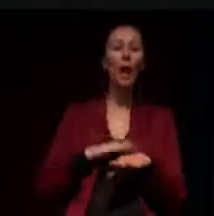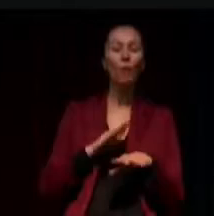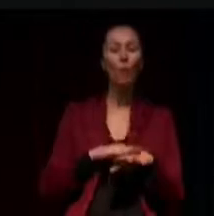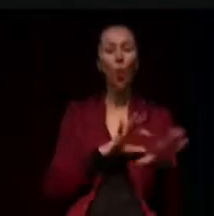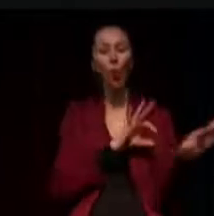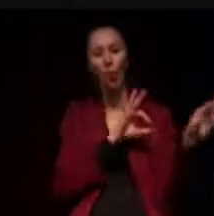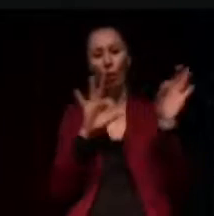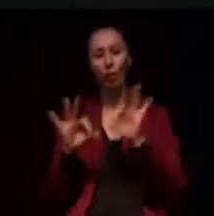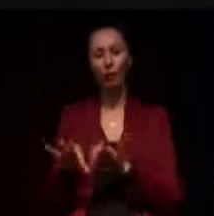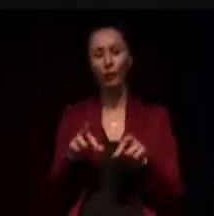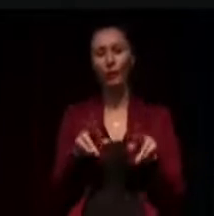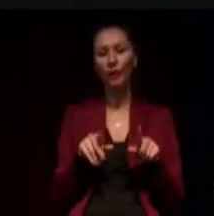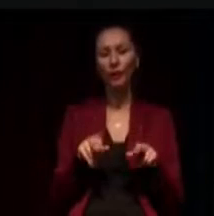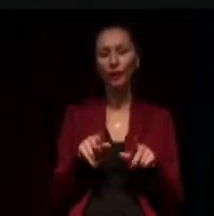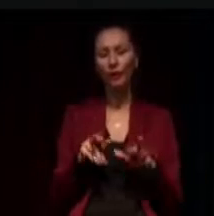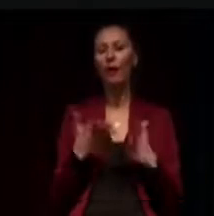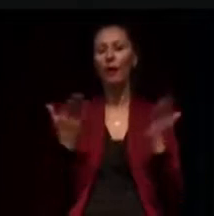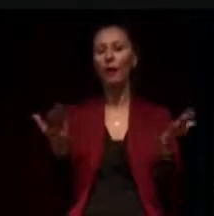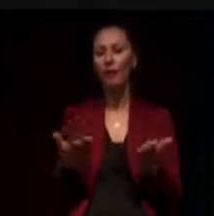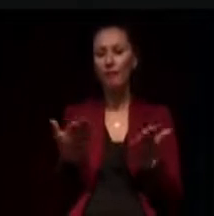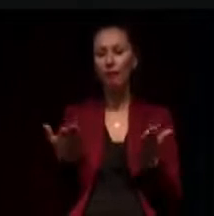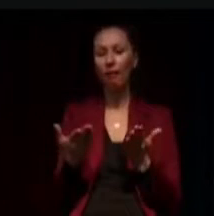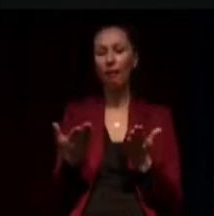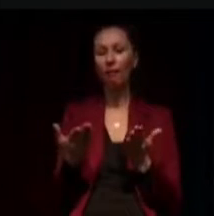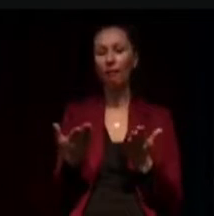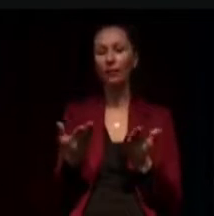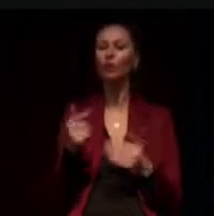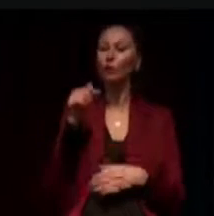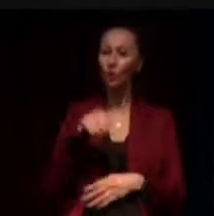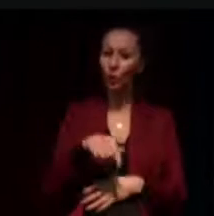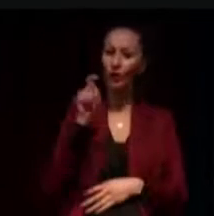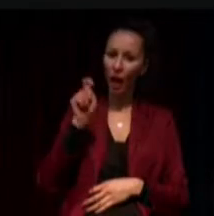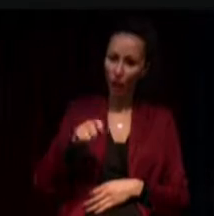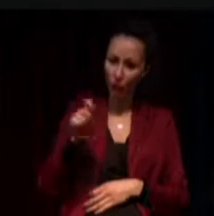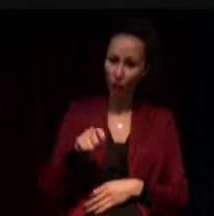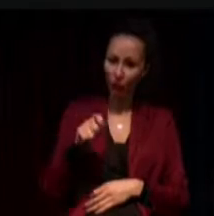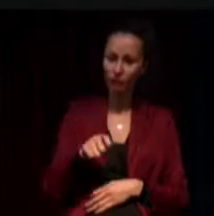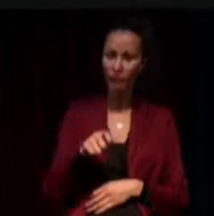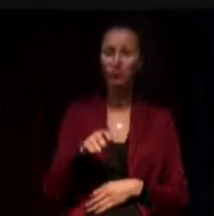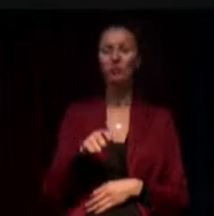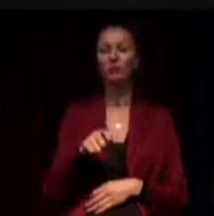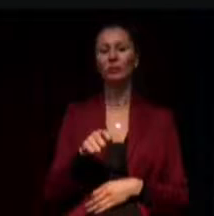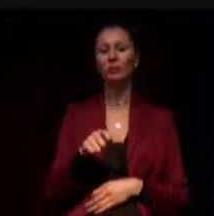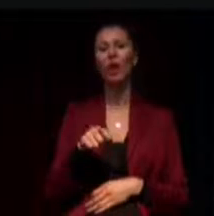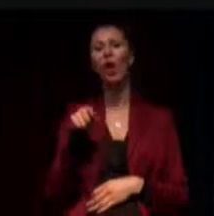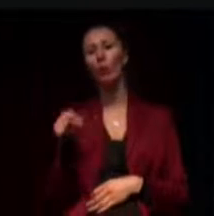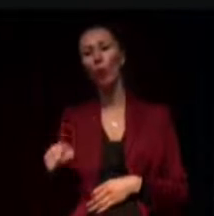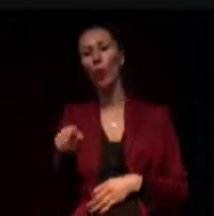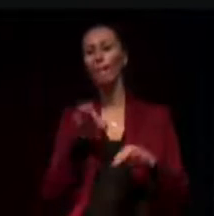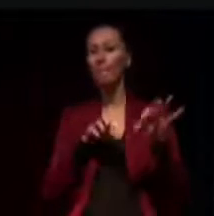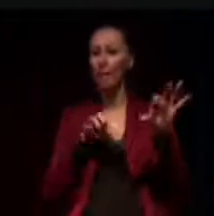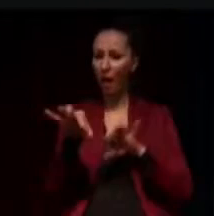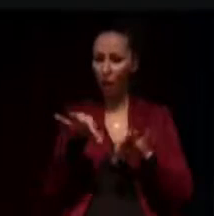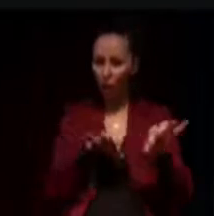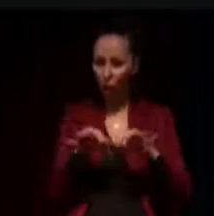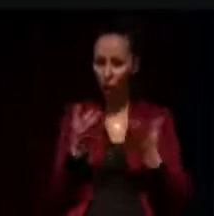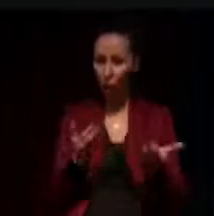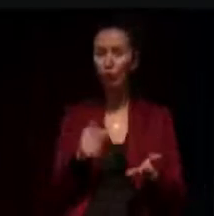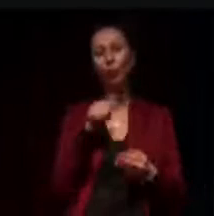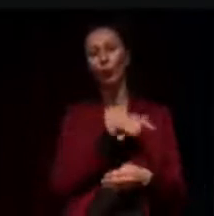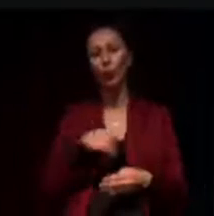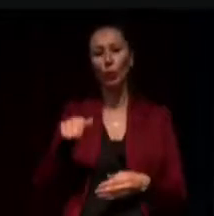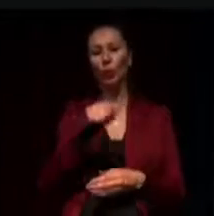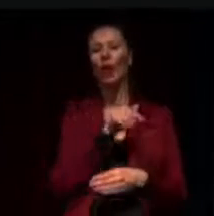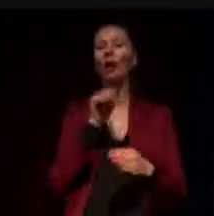gibi hala şunları yapacağız, bunları planlıyoruz, bunları